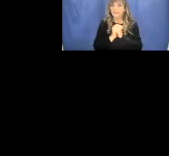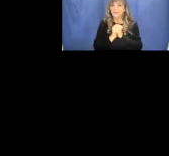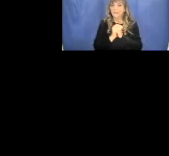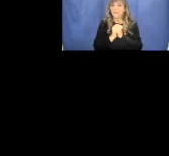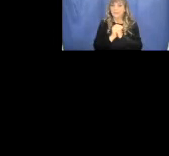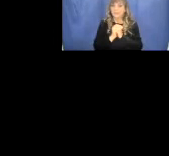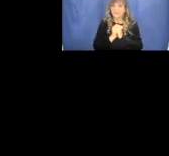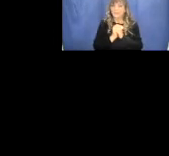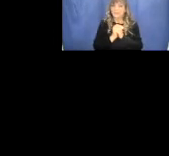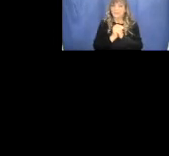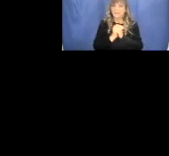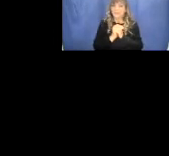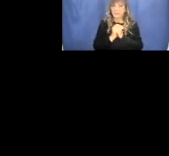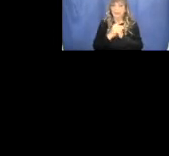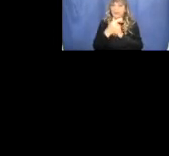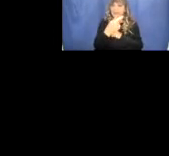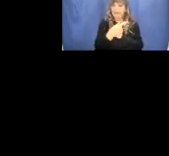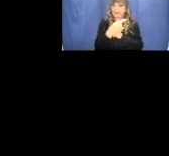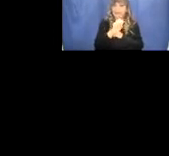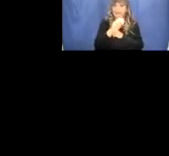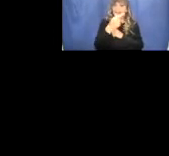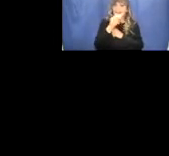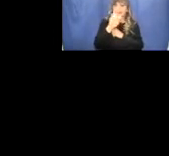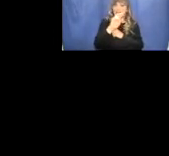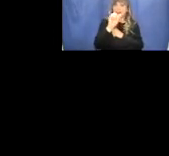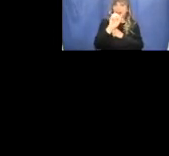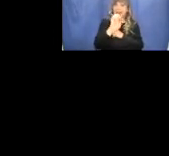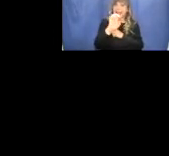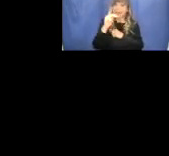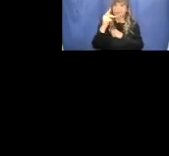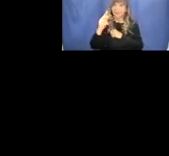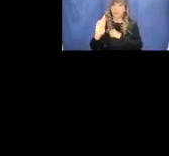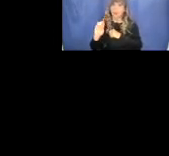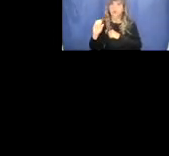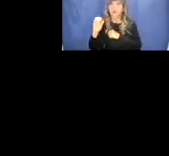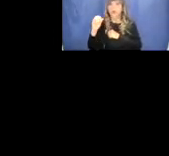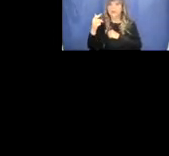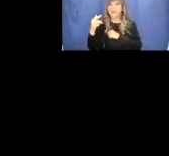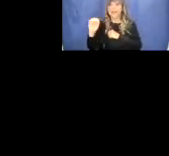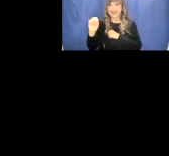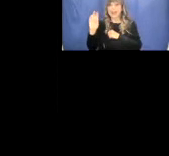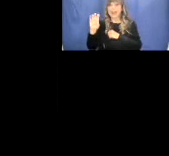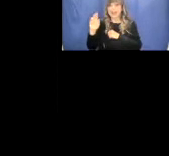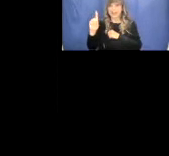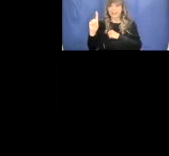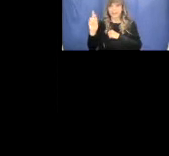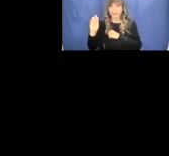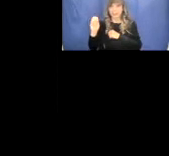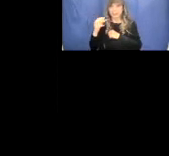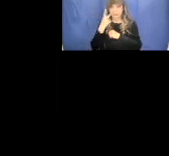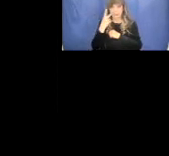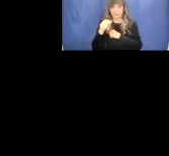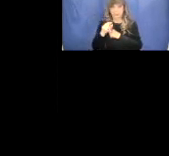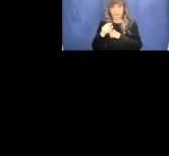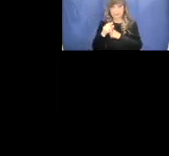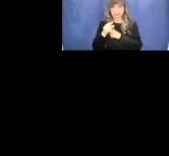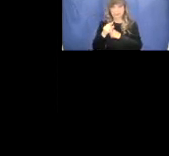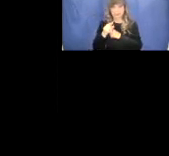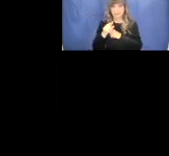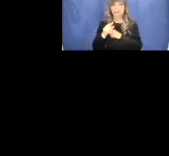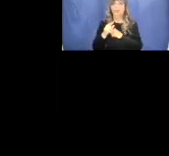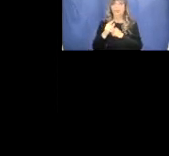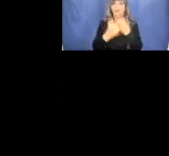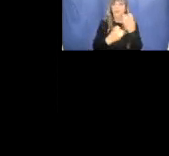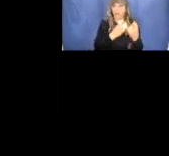allora il tetraedro e lotta idro quindi quello che abbiamo visto in questa slide col fuoco e lotta